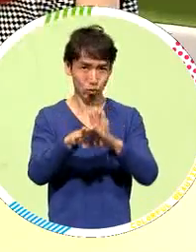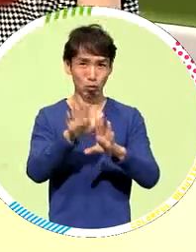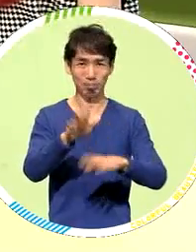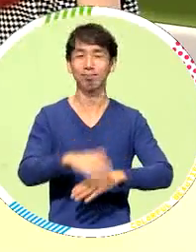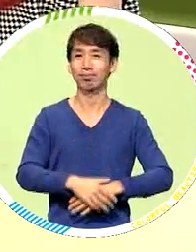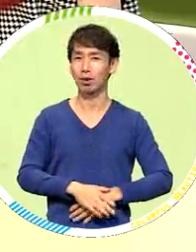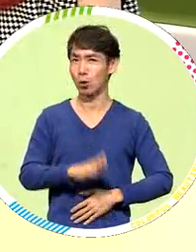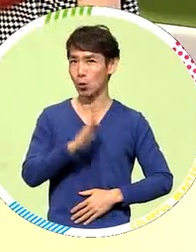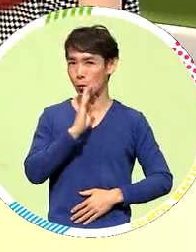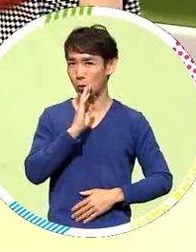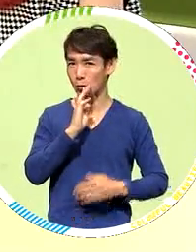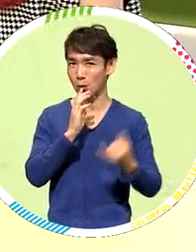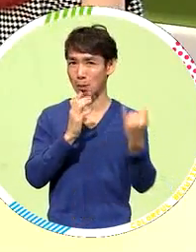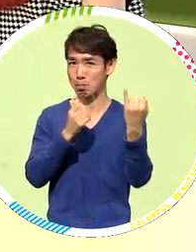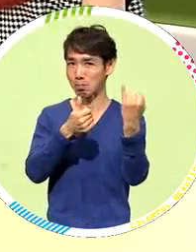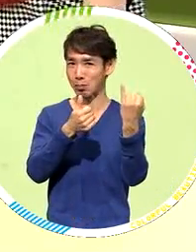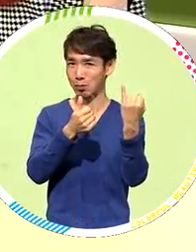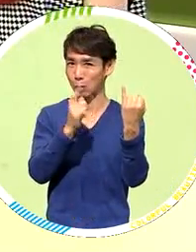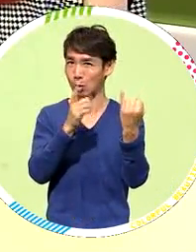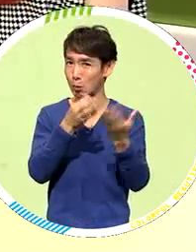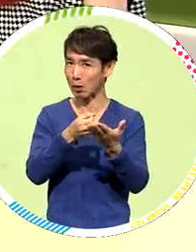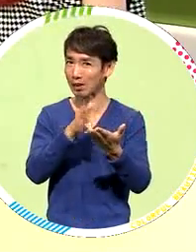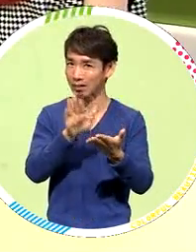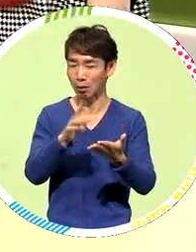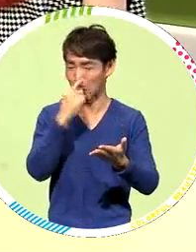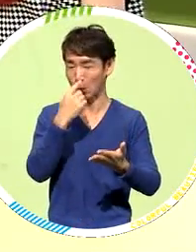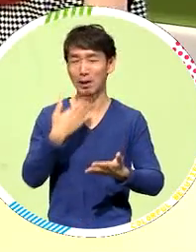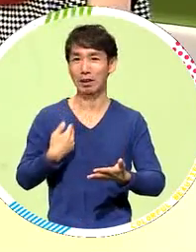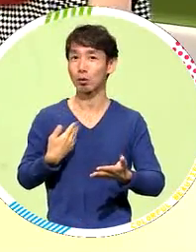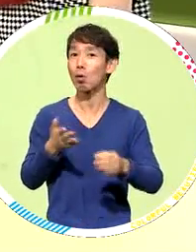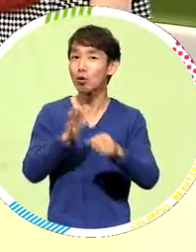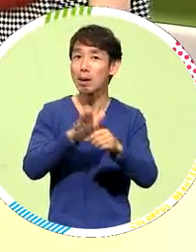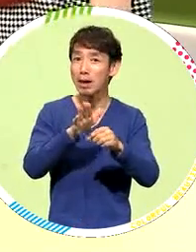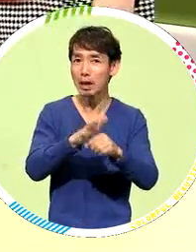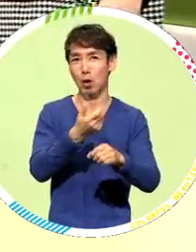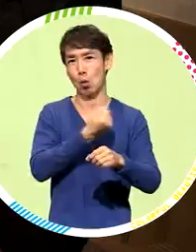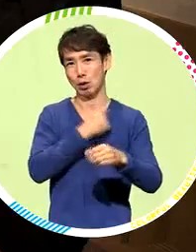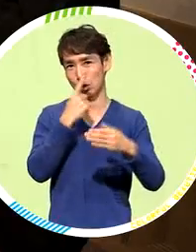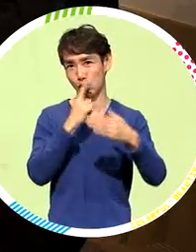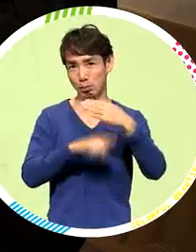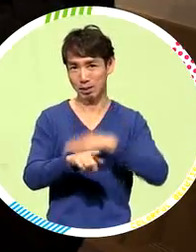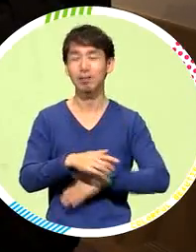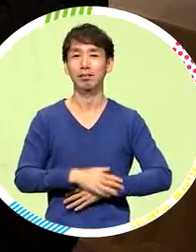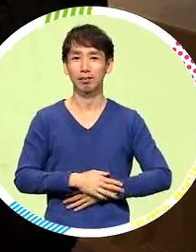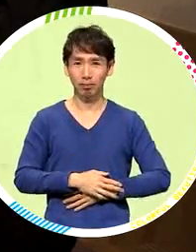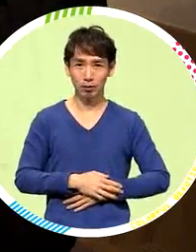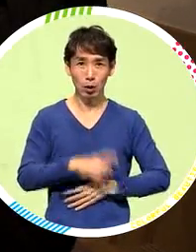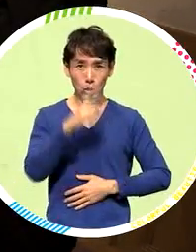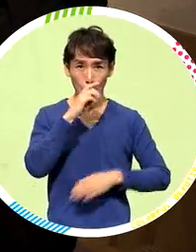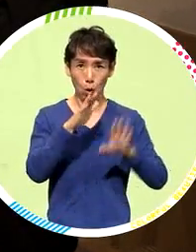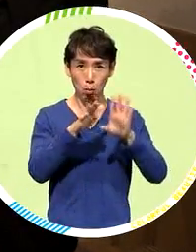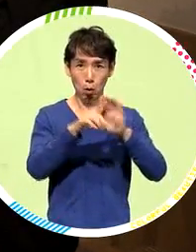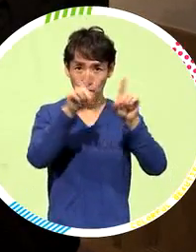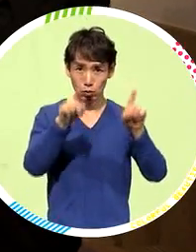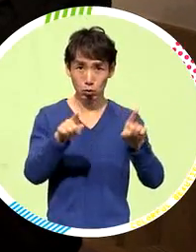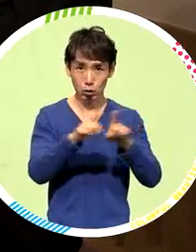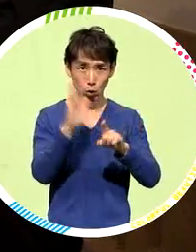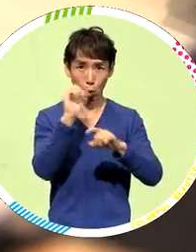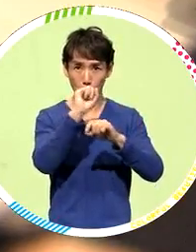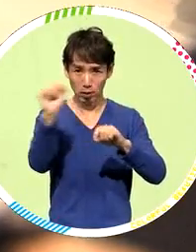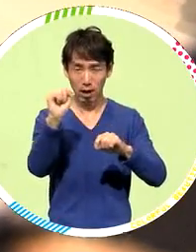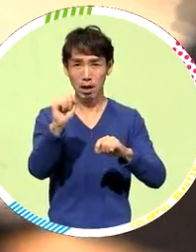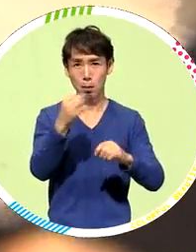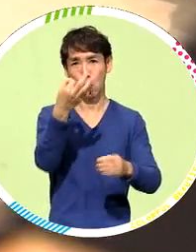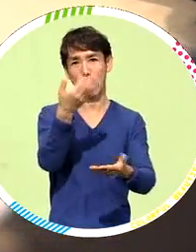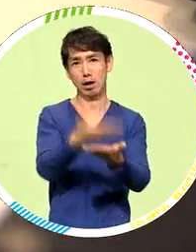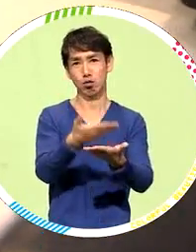8はどうだったのかちょっと分からないですけどそういうところも含めてね面白いですよねこの古文書講座は有料で次回